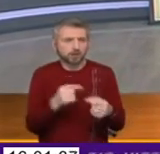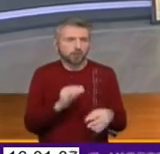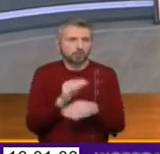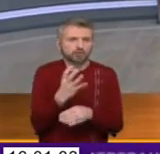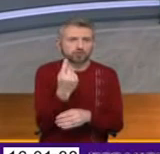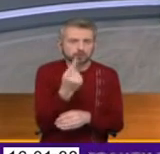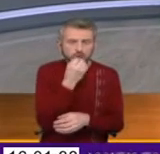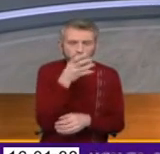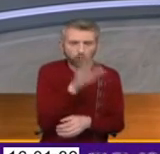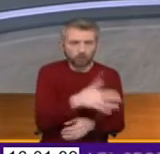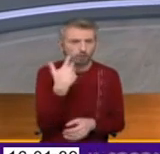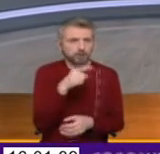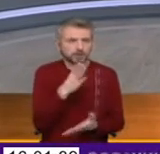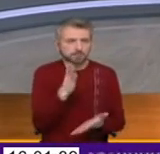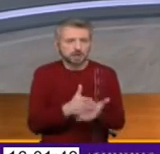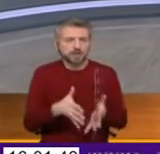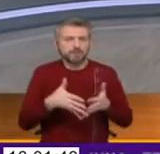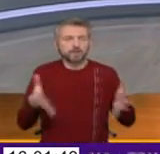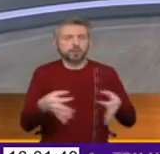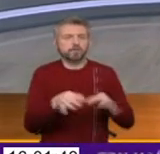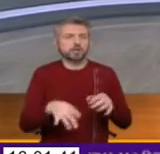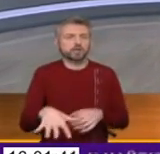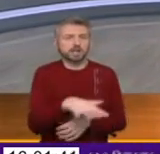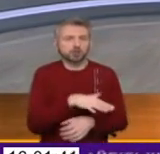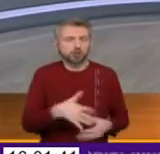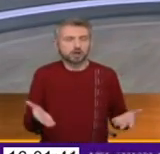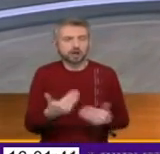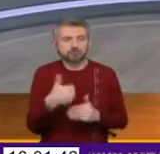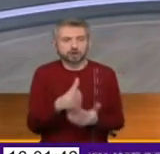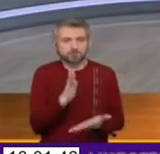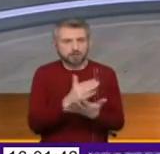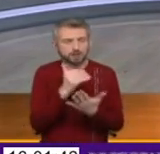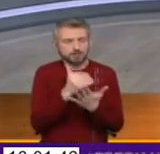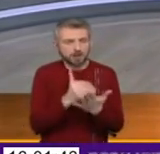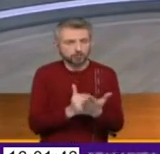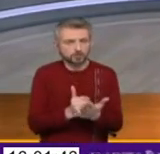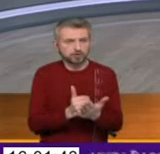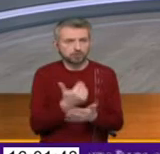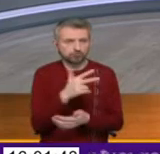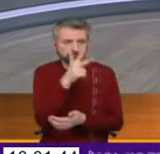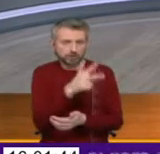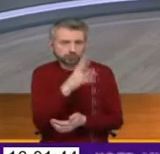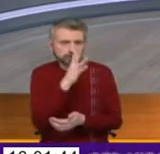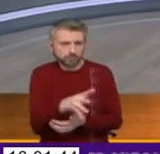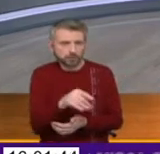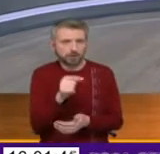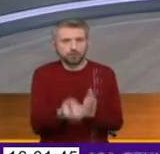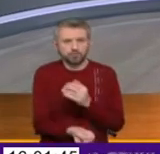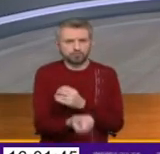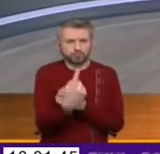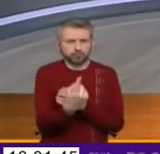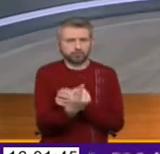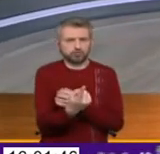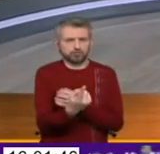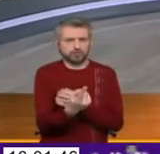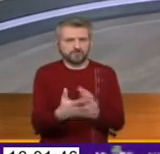один, добре. Але коли ти маєш велику вільну територію, яка вже має статус там третій-четвертий місяць, і тут в тебе починає рости